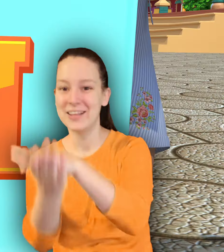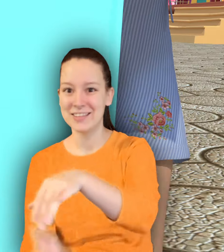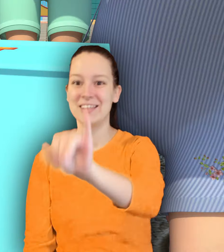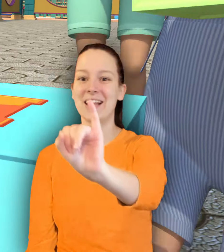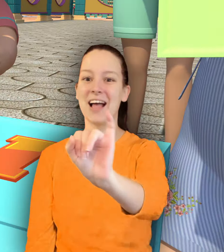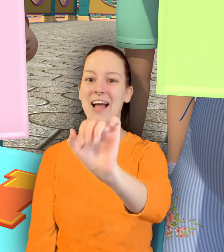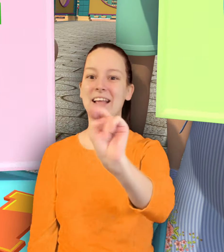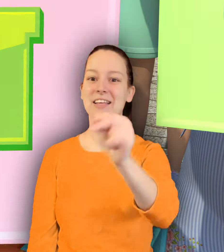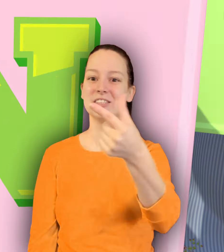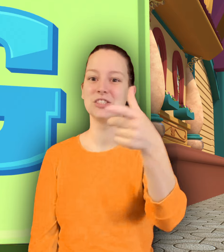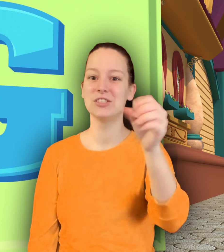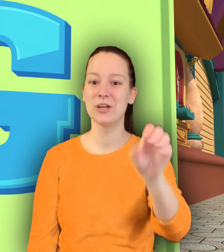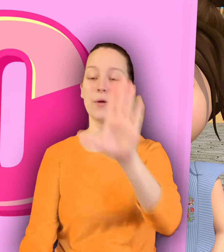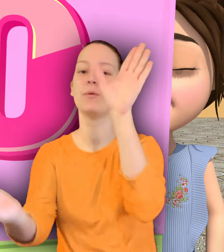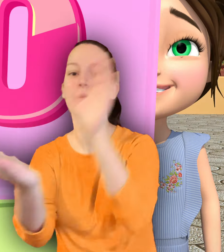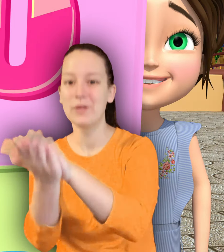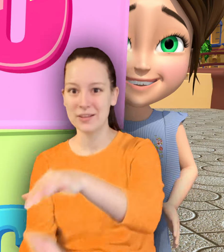INO